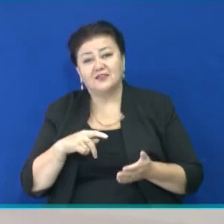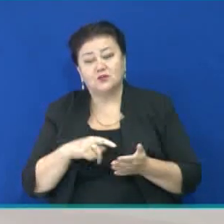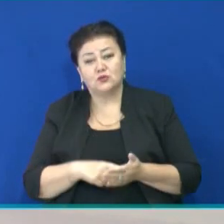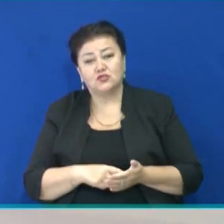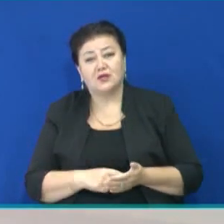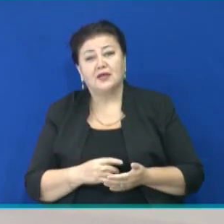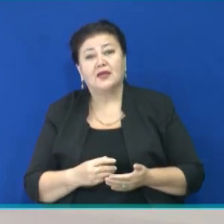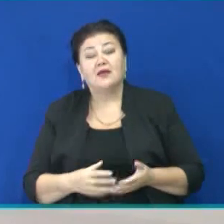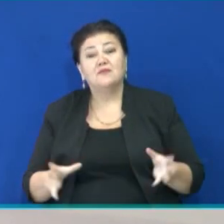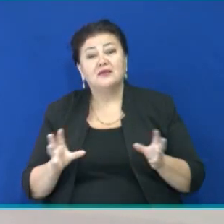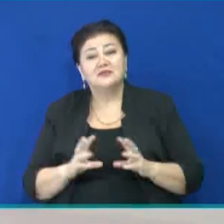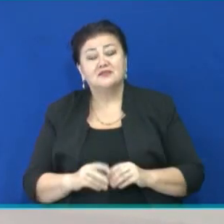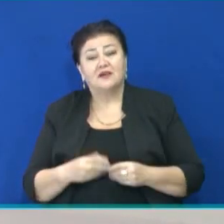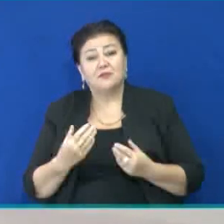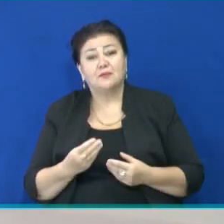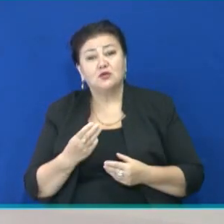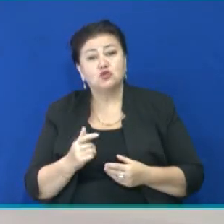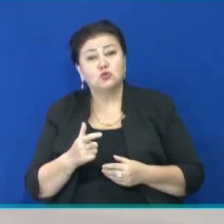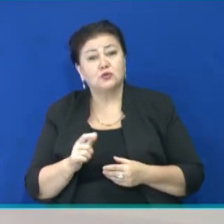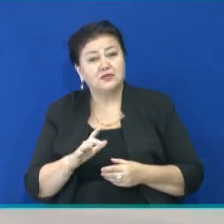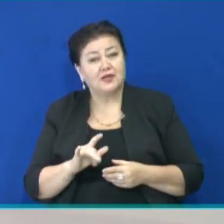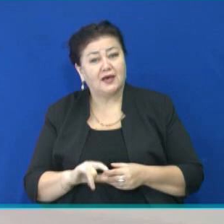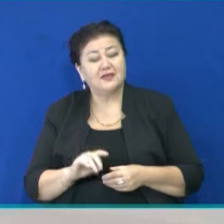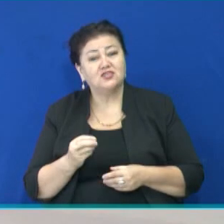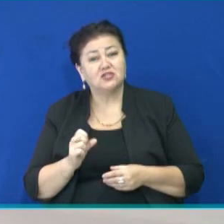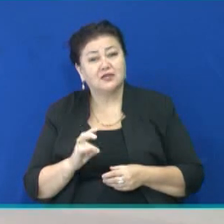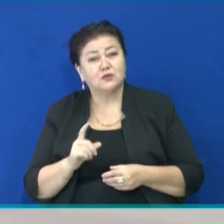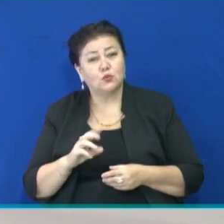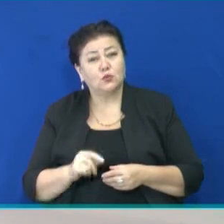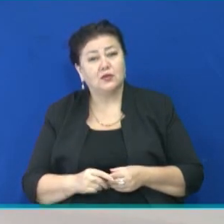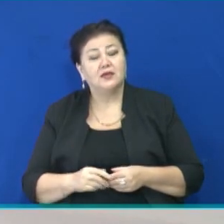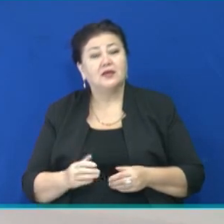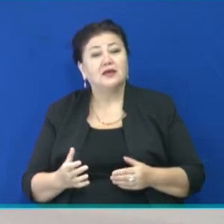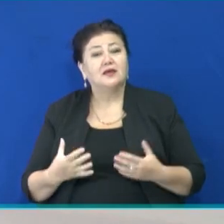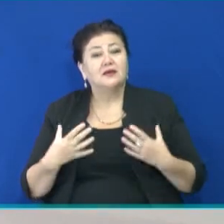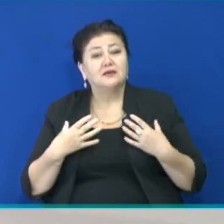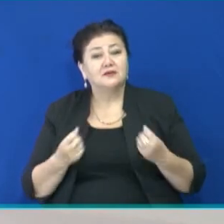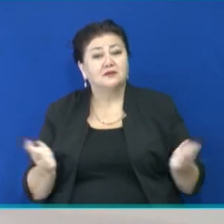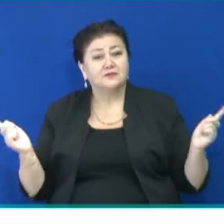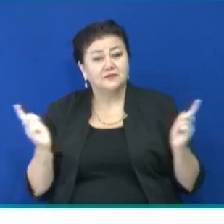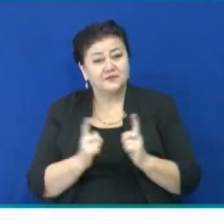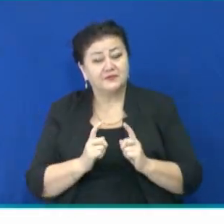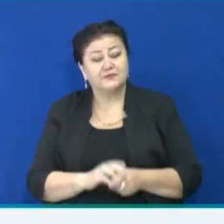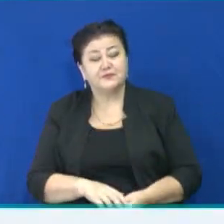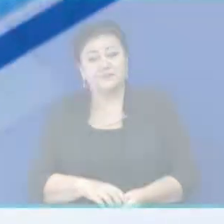аласыздар. Сіздермен бірге болған Шұғыла Сұлтамахмудова, Сурдодармада Жангүл Жүнісова. Амандықта жүздескенше.